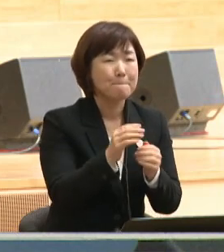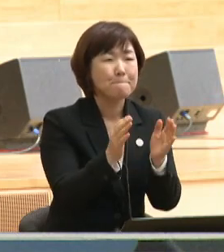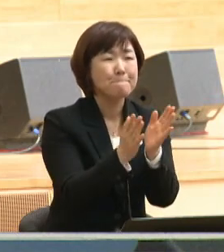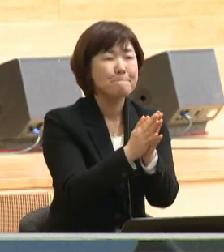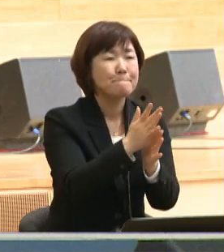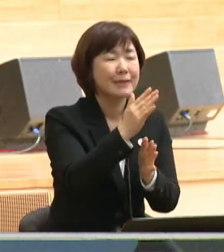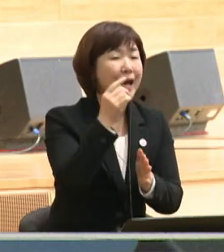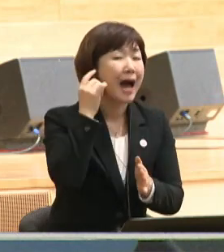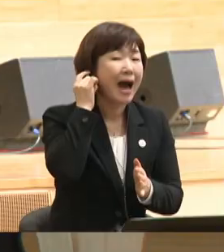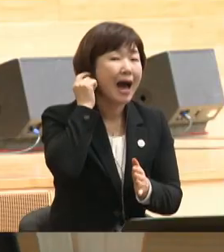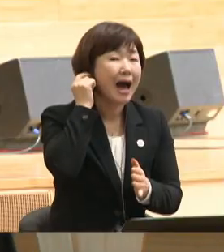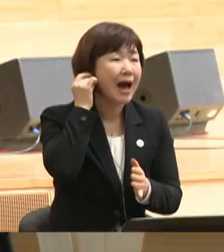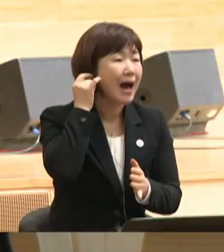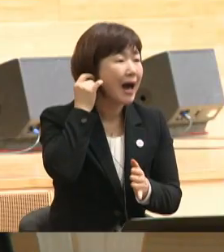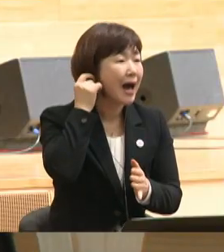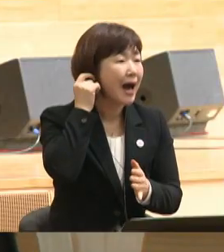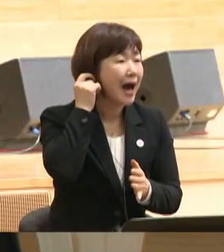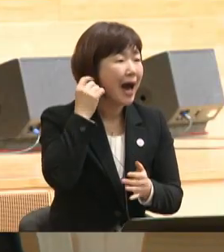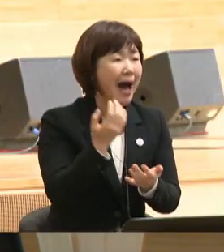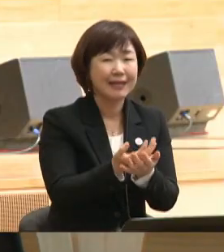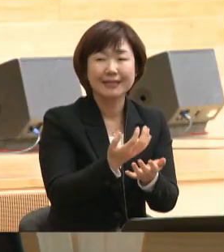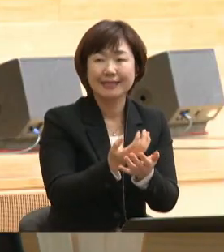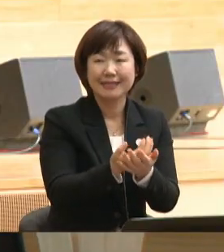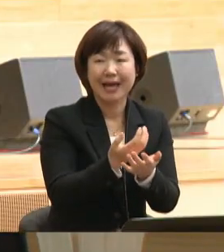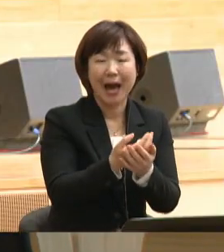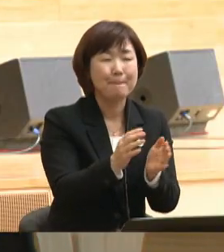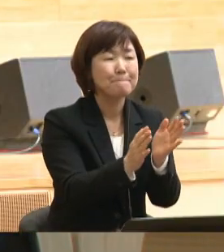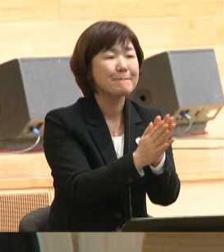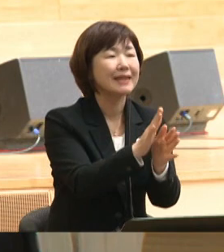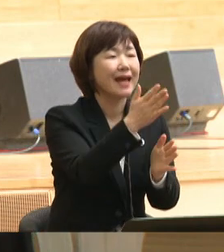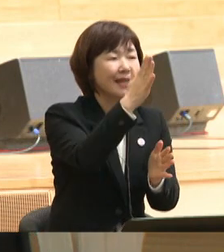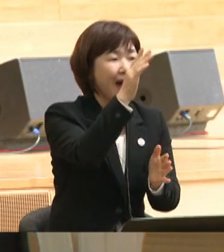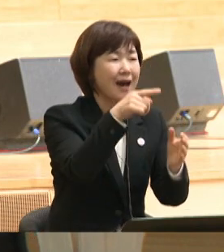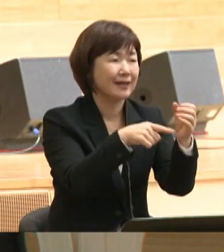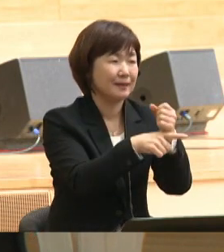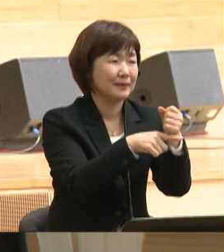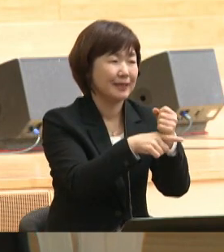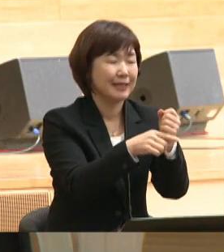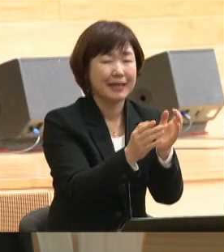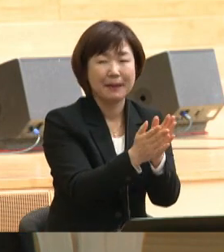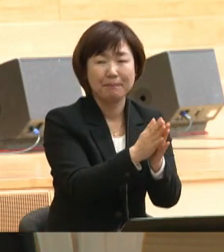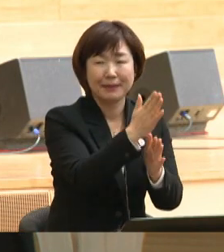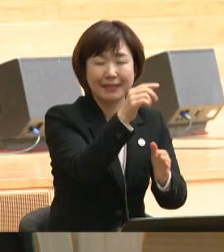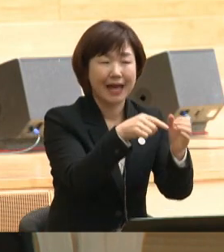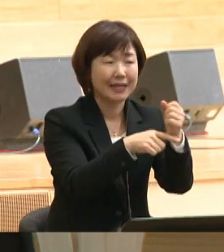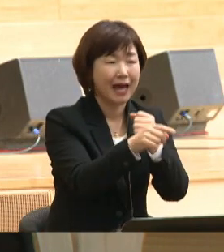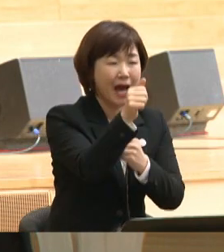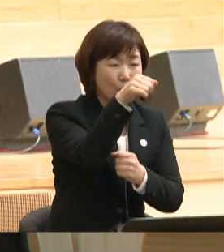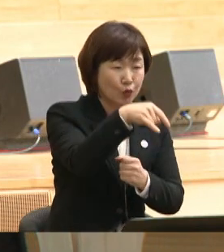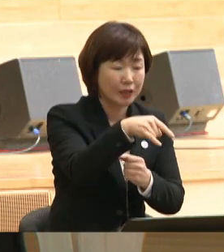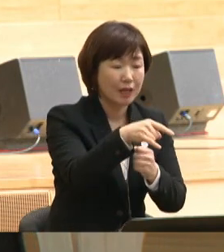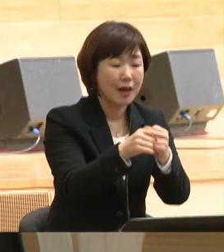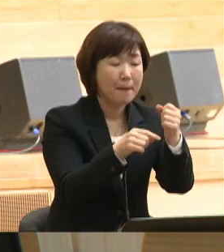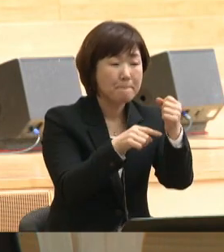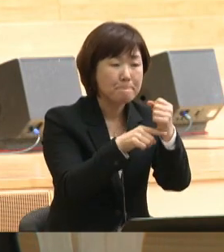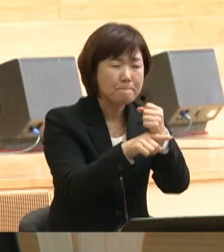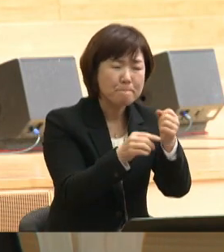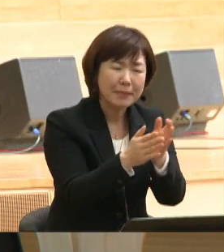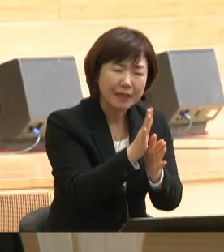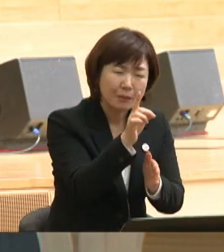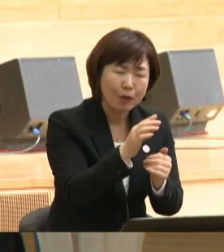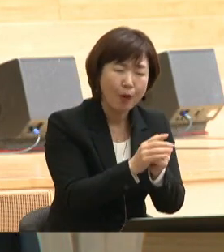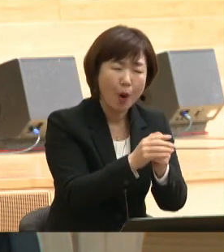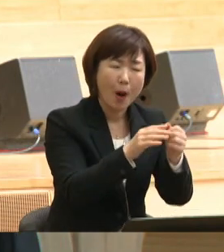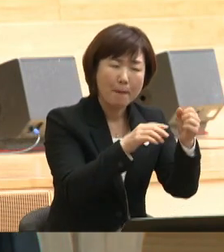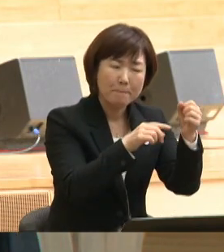빛날 휘자를 쓰거든요 이렇게 생겼습니다 이렇게 생겼는데 빛날 휘자는 빛 광자와